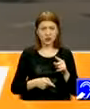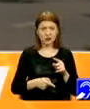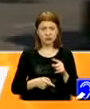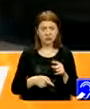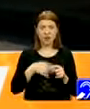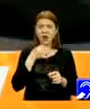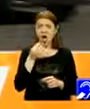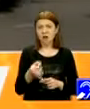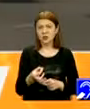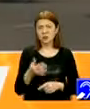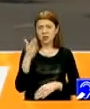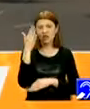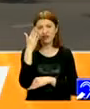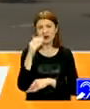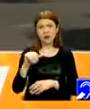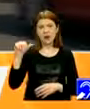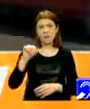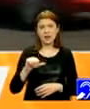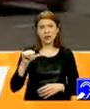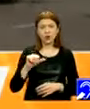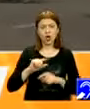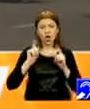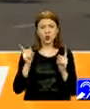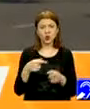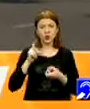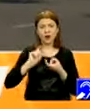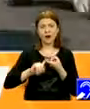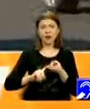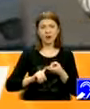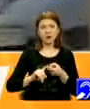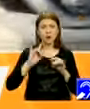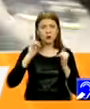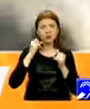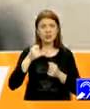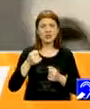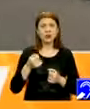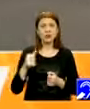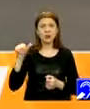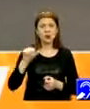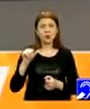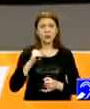Spun reprezentanții companiilor petroliere, totul va depinde de evoluția cotației barilului de petrol.